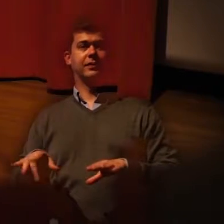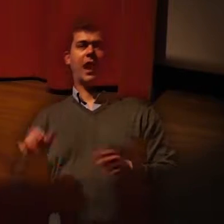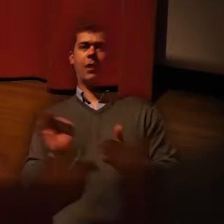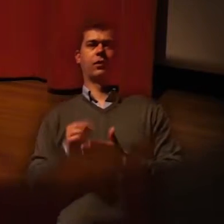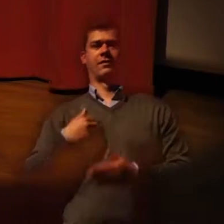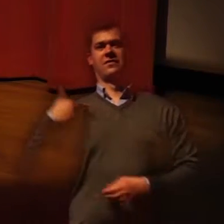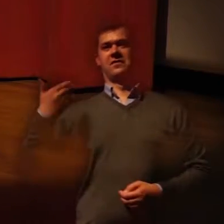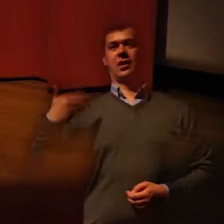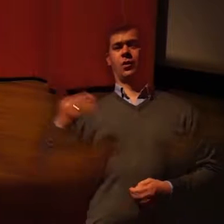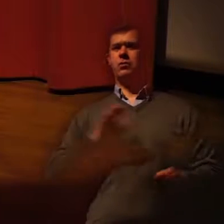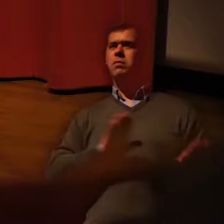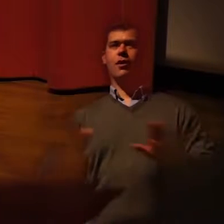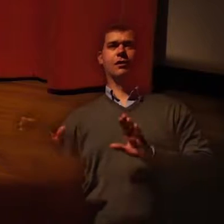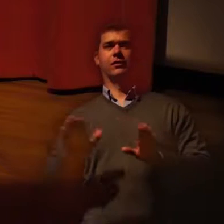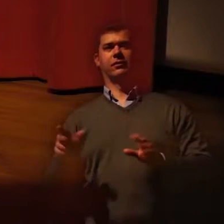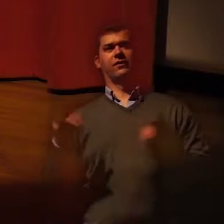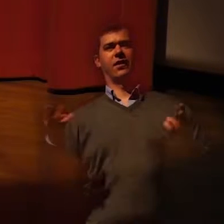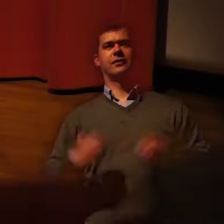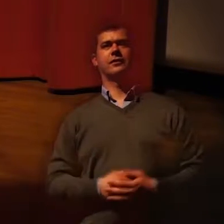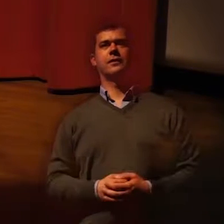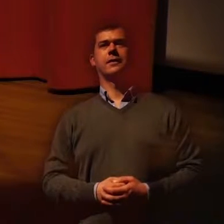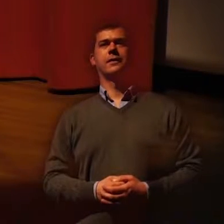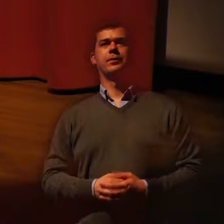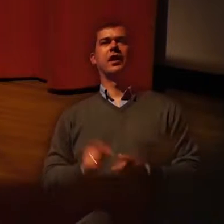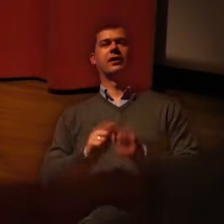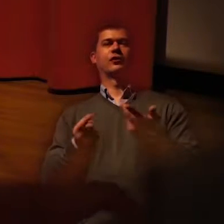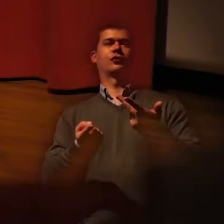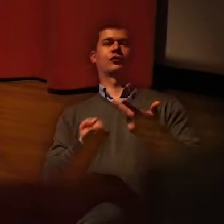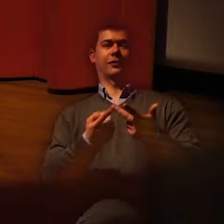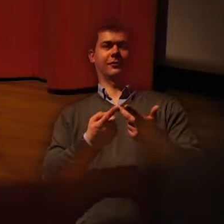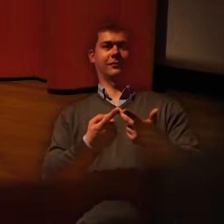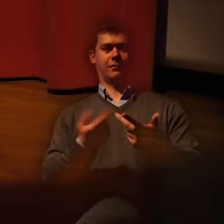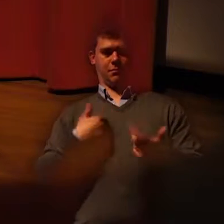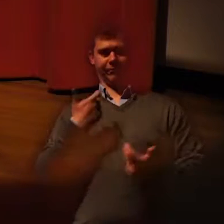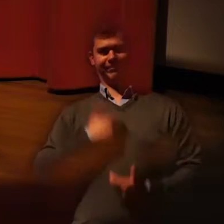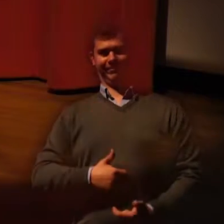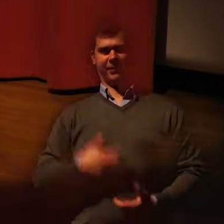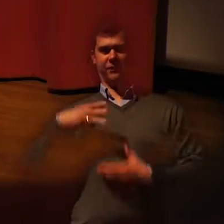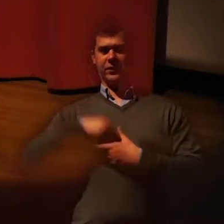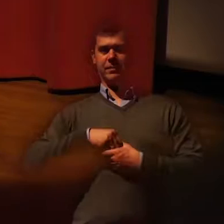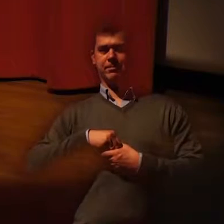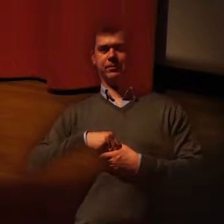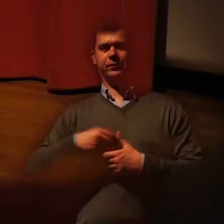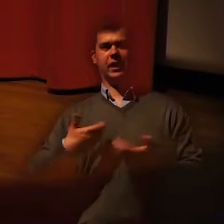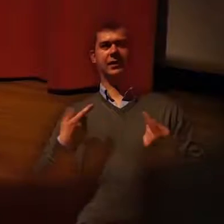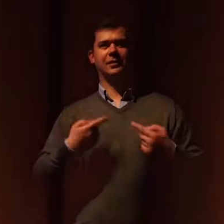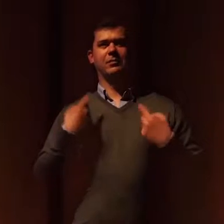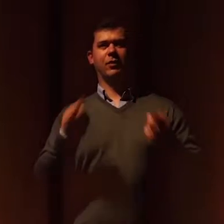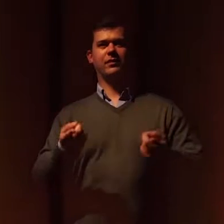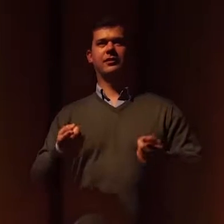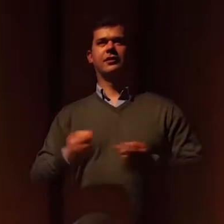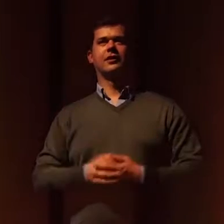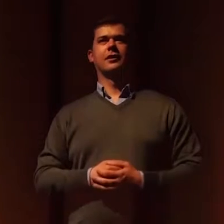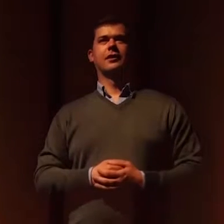zajęciach nadal są dla wszystkich ważne No i wreszcie trzecia rola w której chciałam ci powiedzieć do